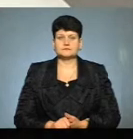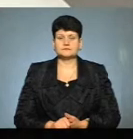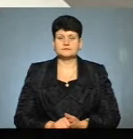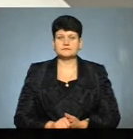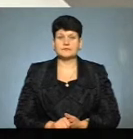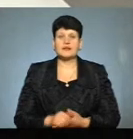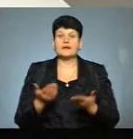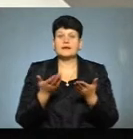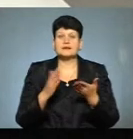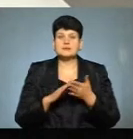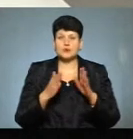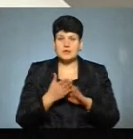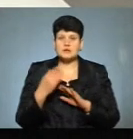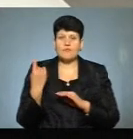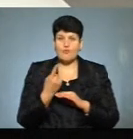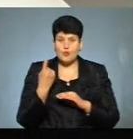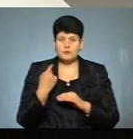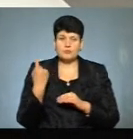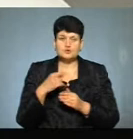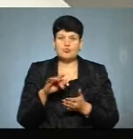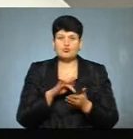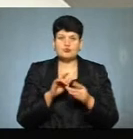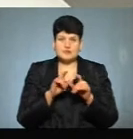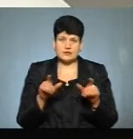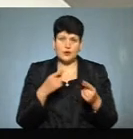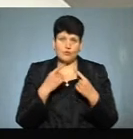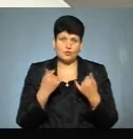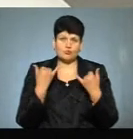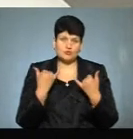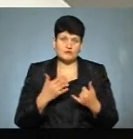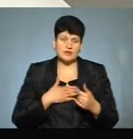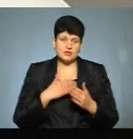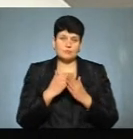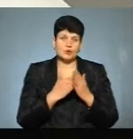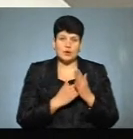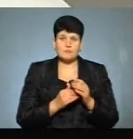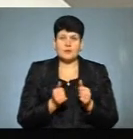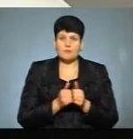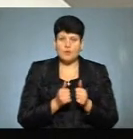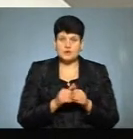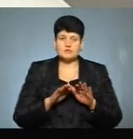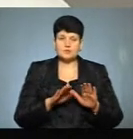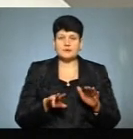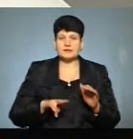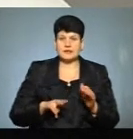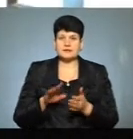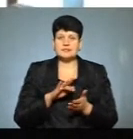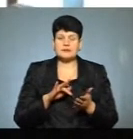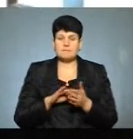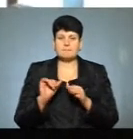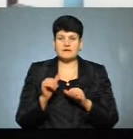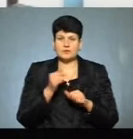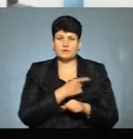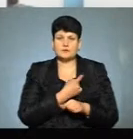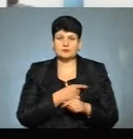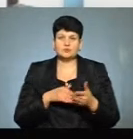Власне, яка ситуація в області та обласному центрі, говоримо сьогодні в нашій програмі. Поруч зі мною заступниця директора Центру первинної